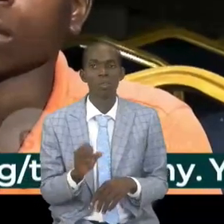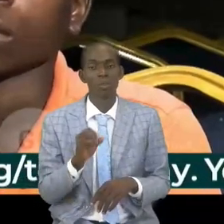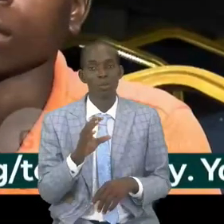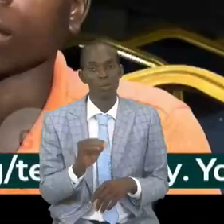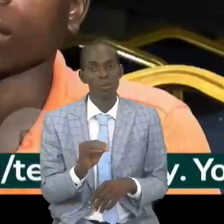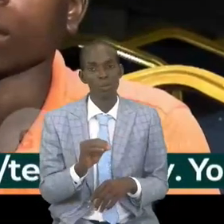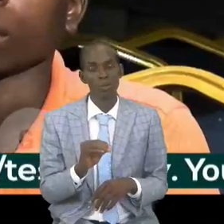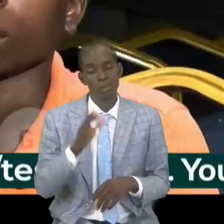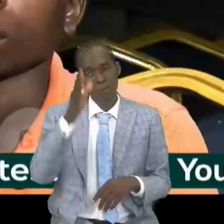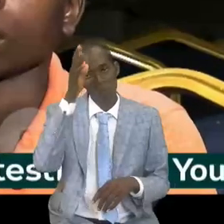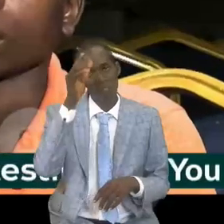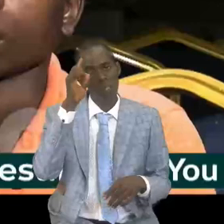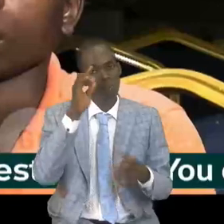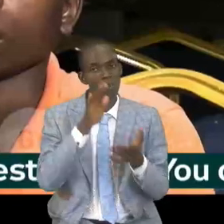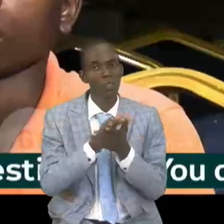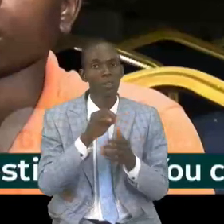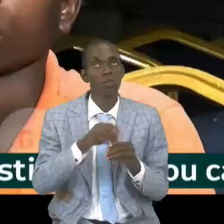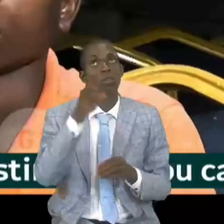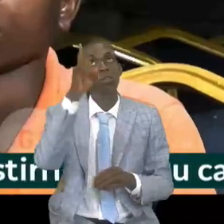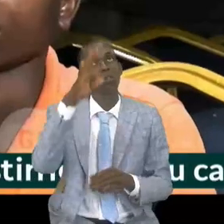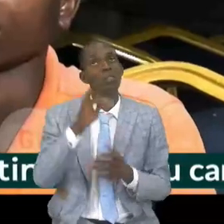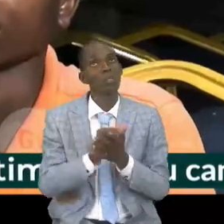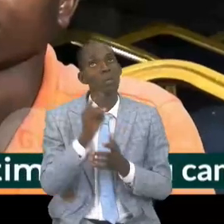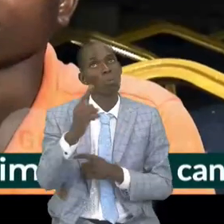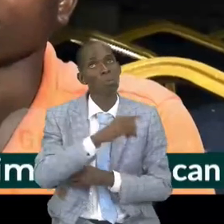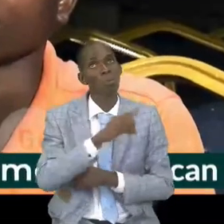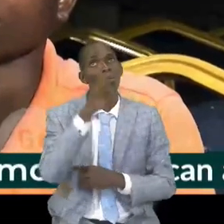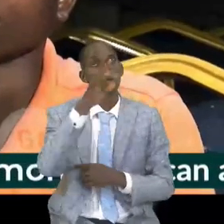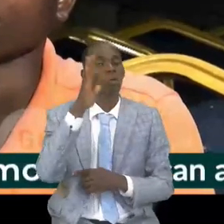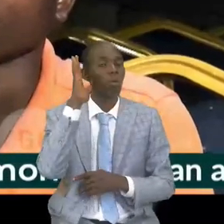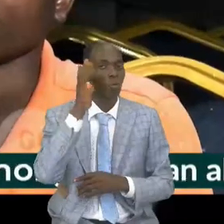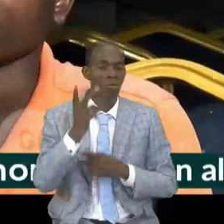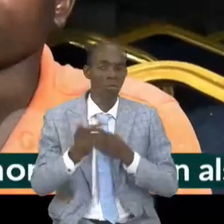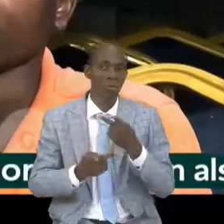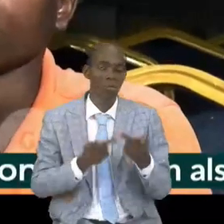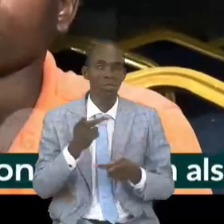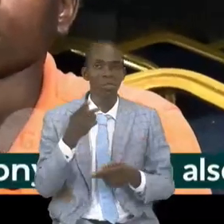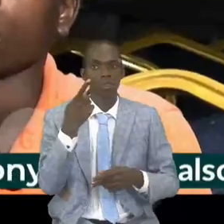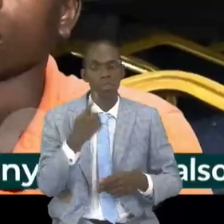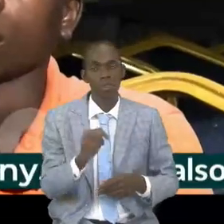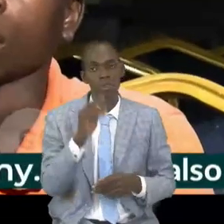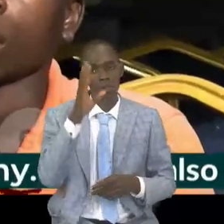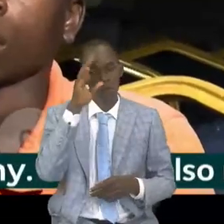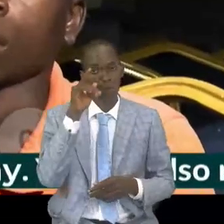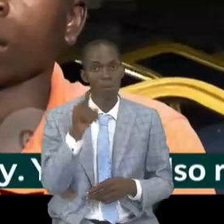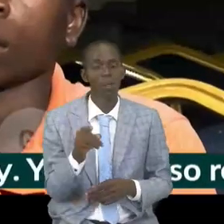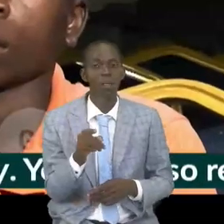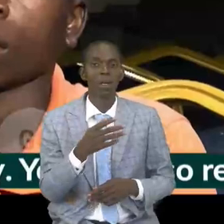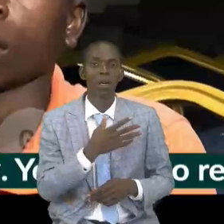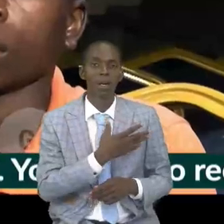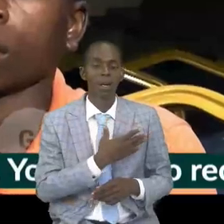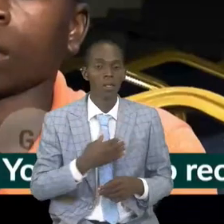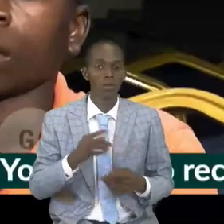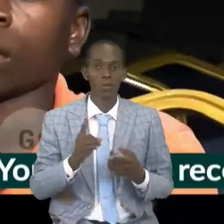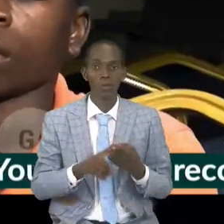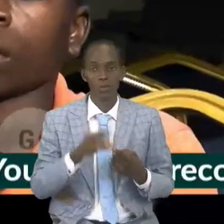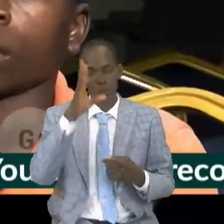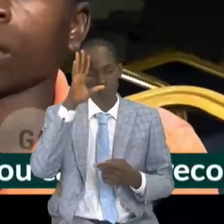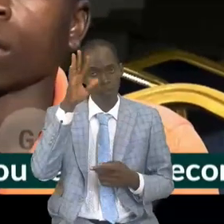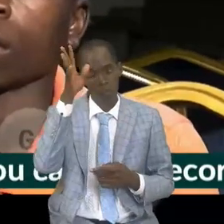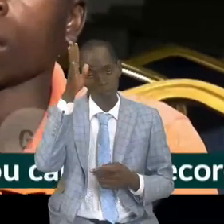Je croyais en Dieu qu'un jour, Dieu va le visiter. À ma grande